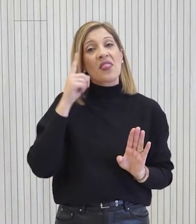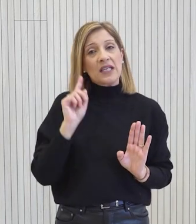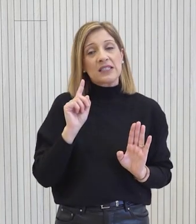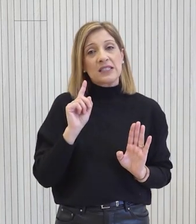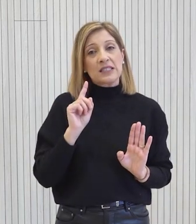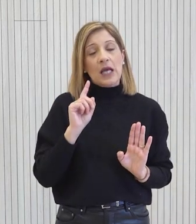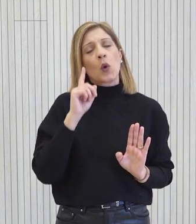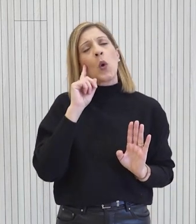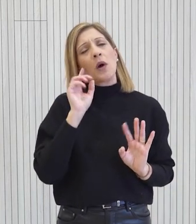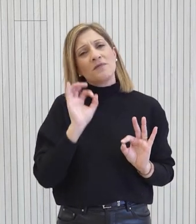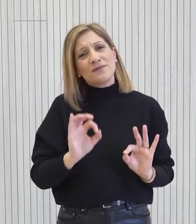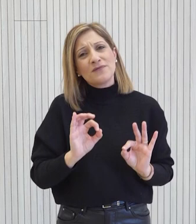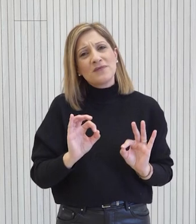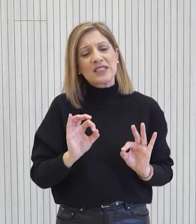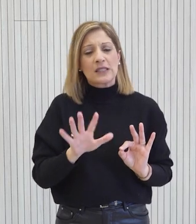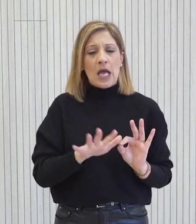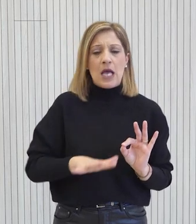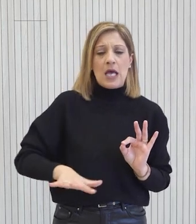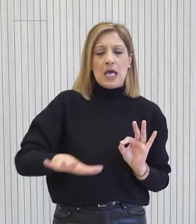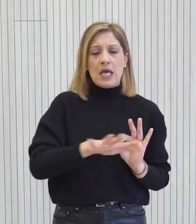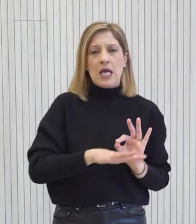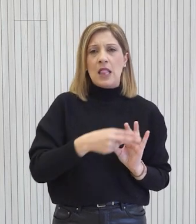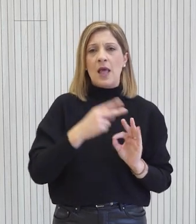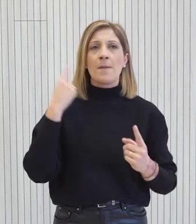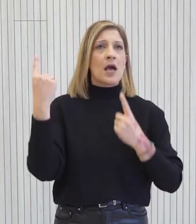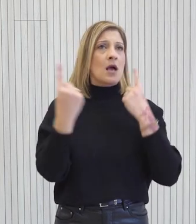ότι ιδιαίτερα στην Σύνοδο για